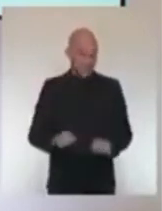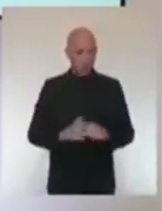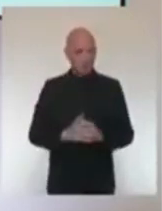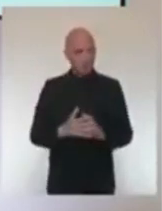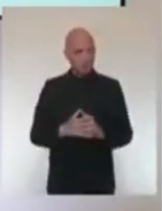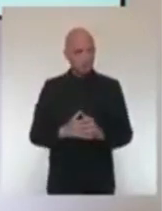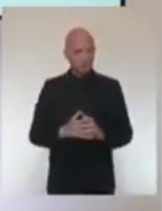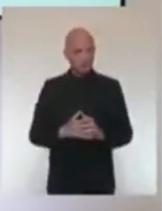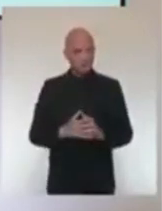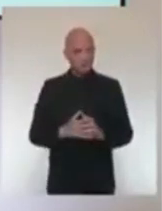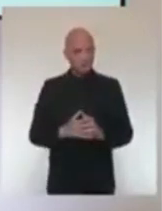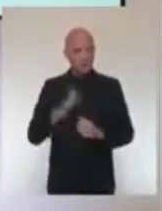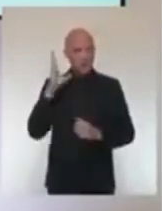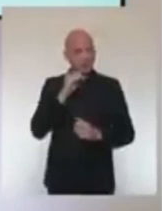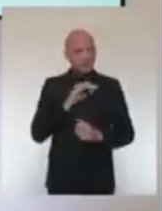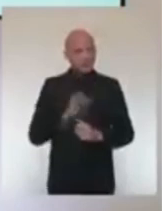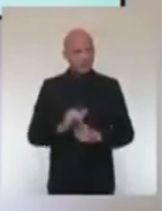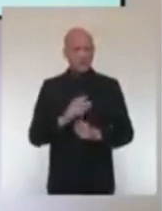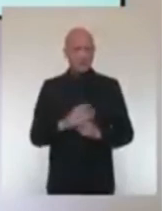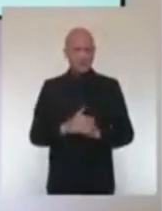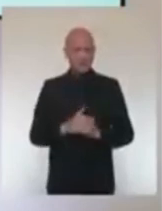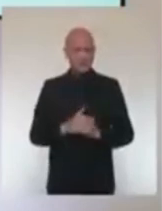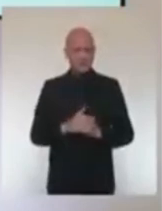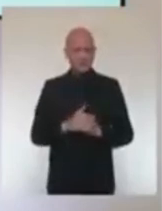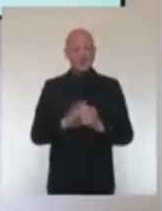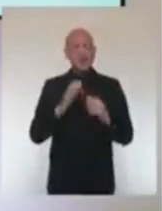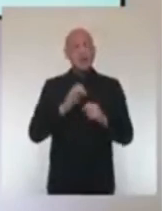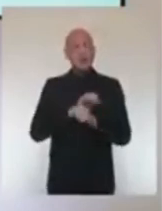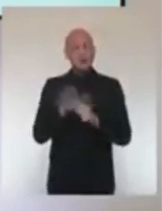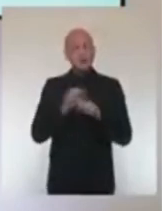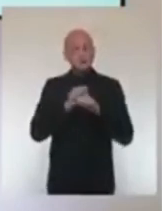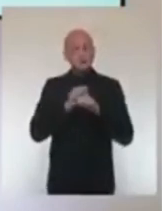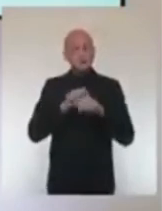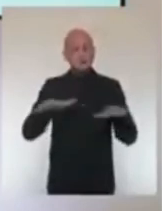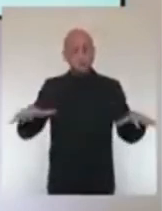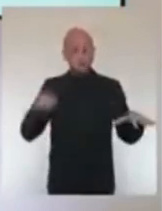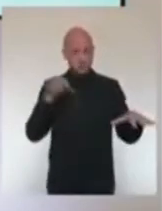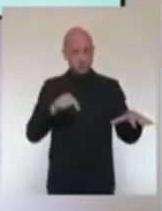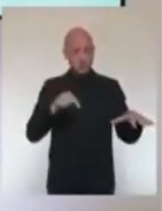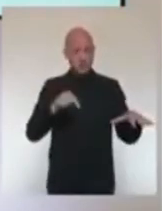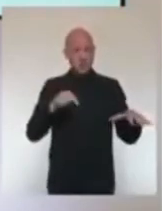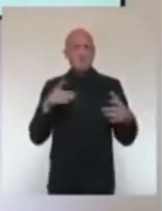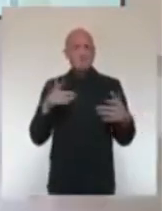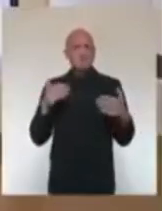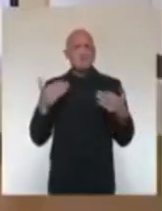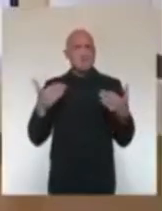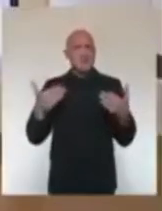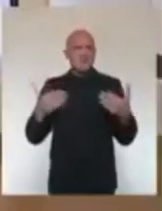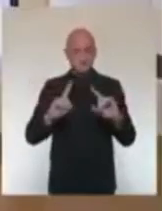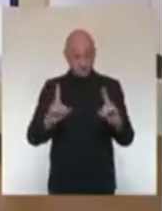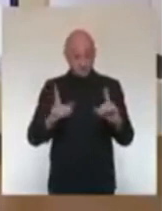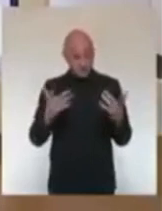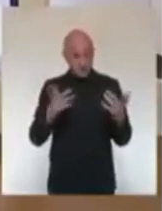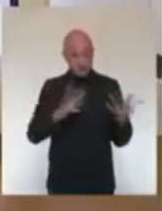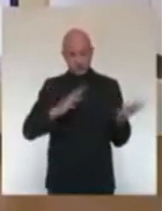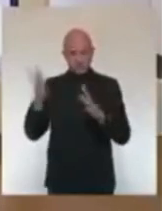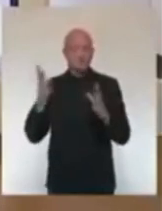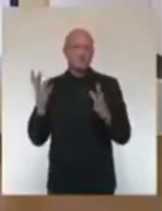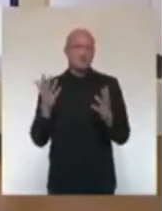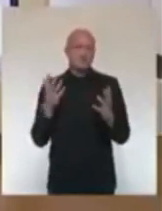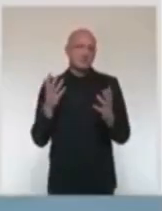l'esprit, l'épidémie est évolutive et la vérité d'un jour peut ne pas être celle du lendemain. J'en appelle donc à ce qui ne